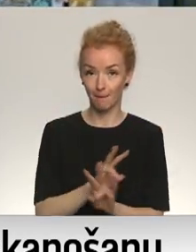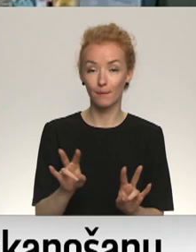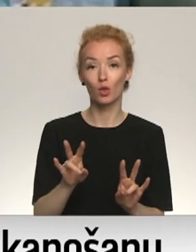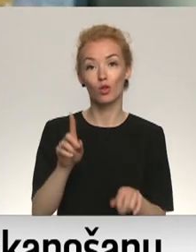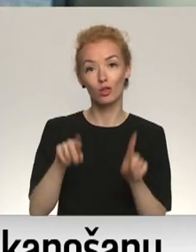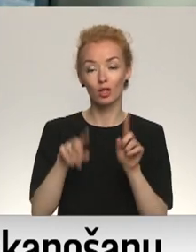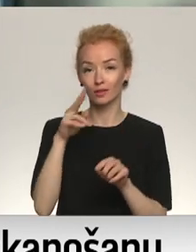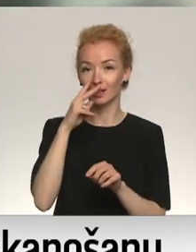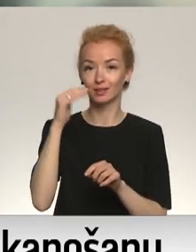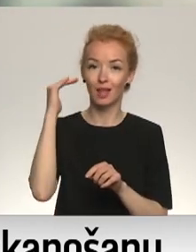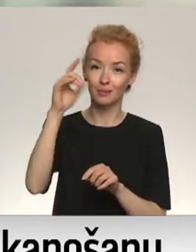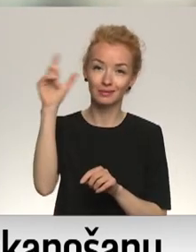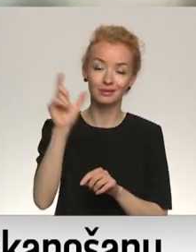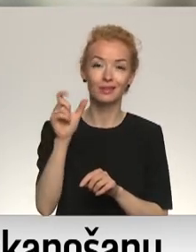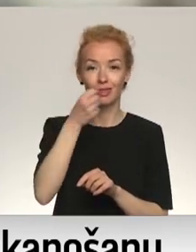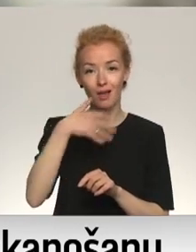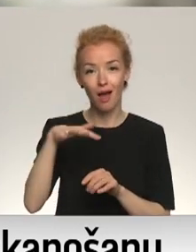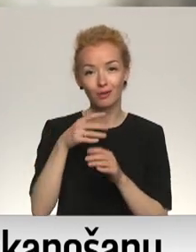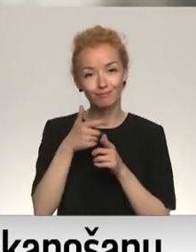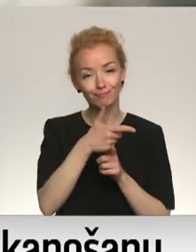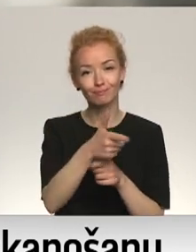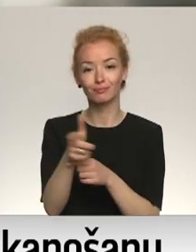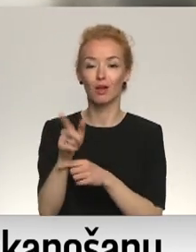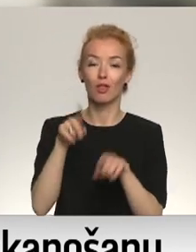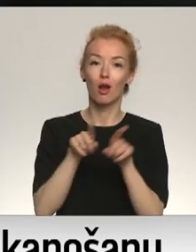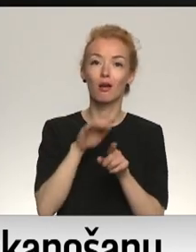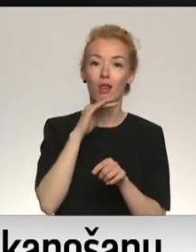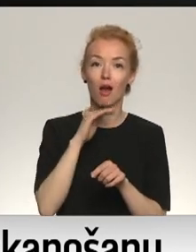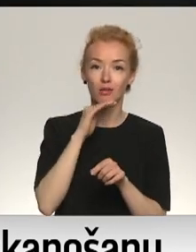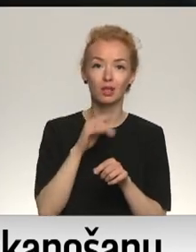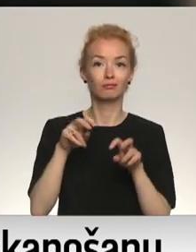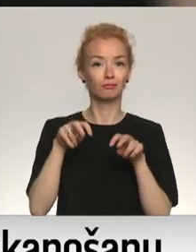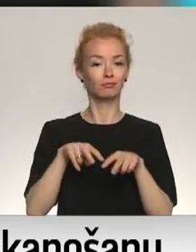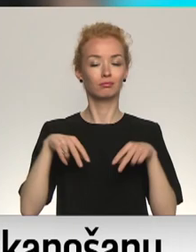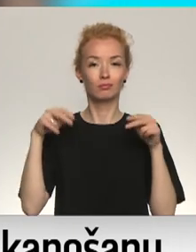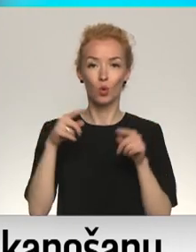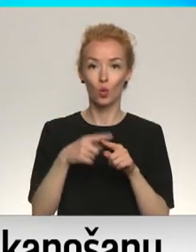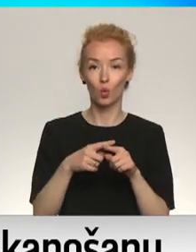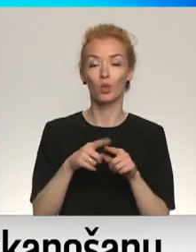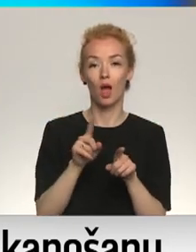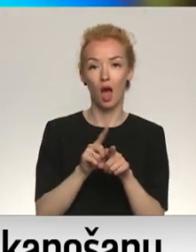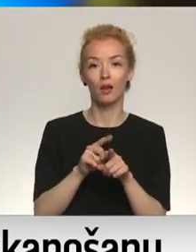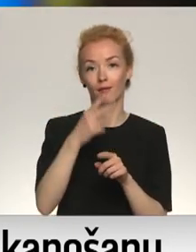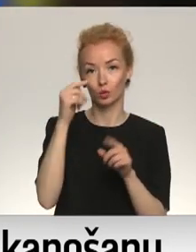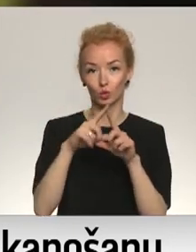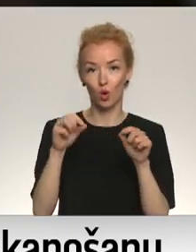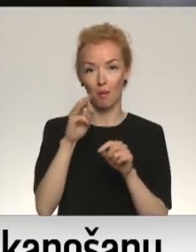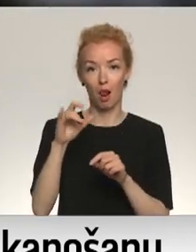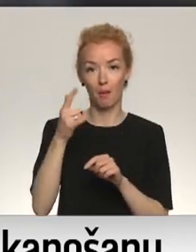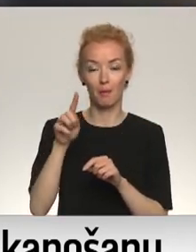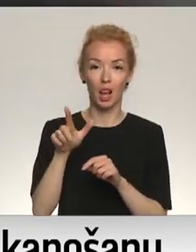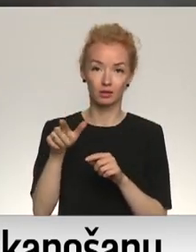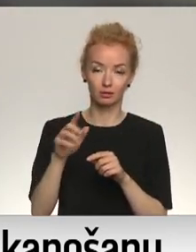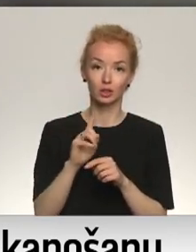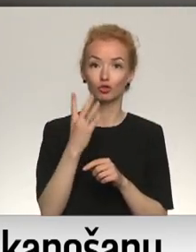mierīgas zilas debesis, malā nolikti darbi birojos un klasēs. Himnu dziedāja Mālpils vidusskolā, kur otrās klases skolēnu vidū ir